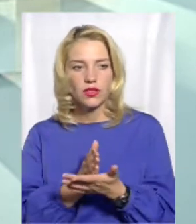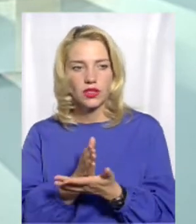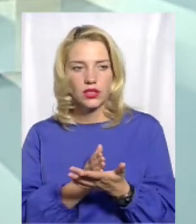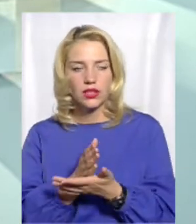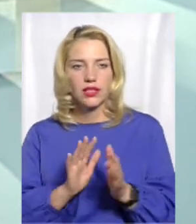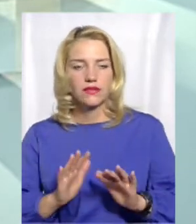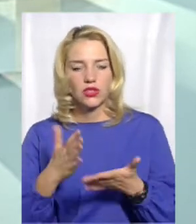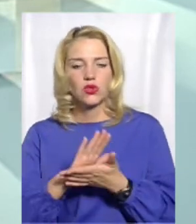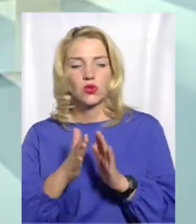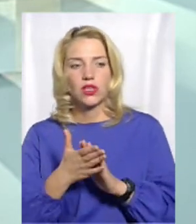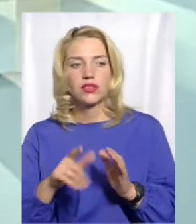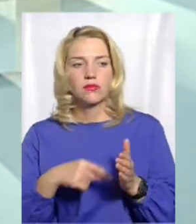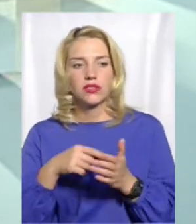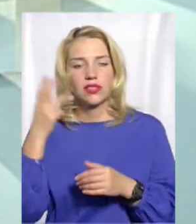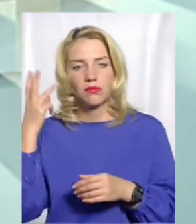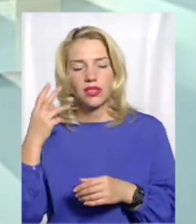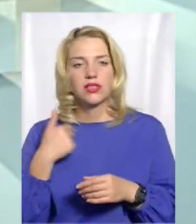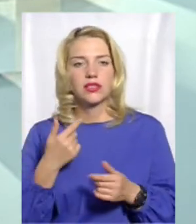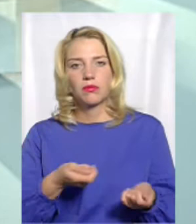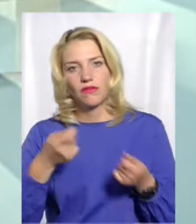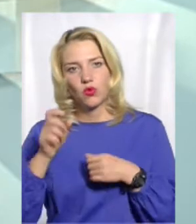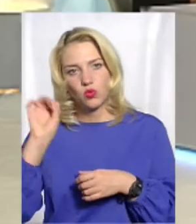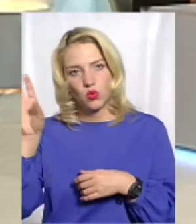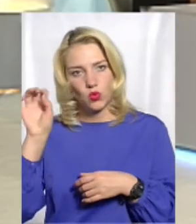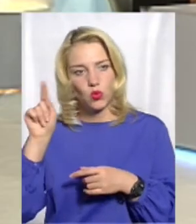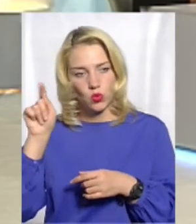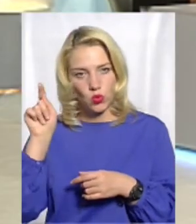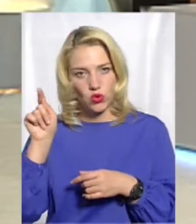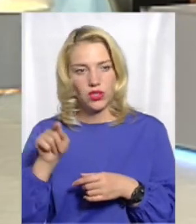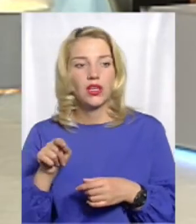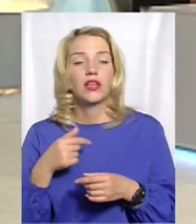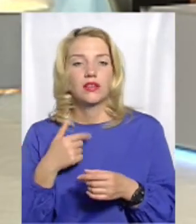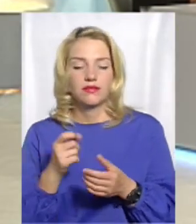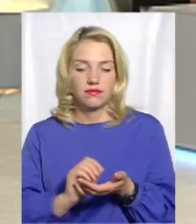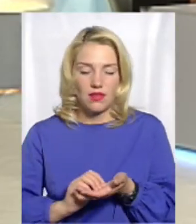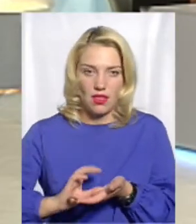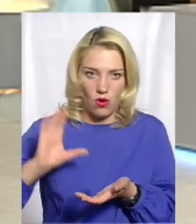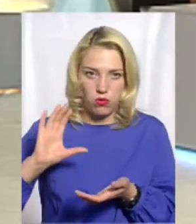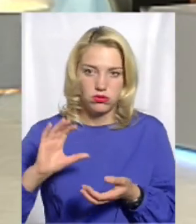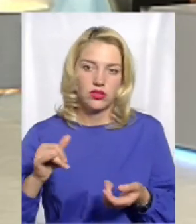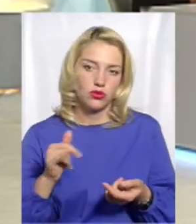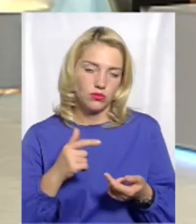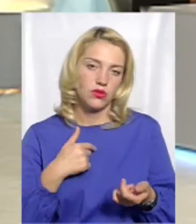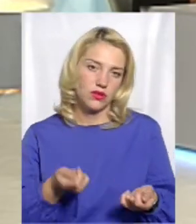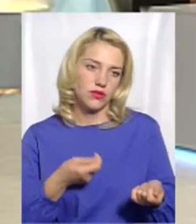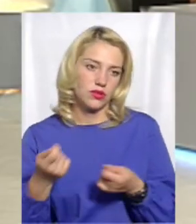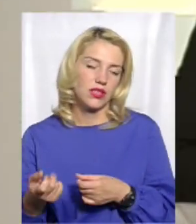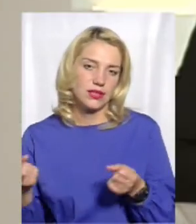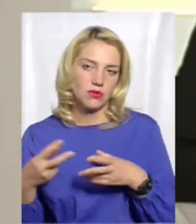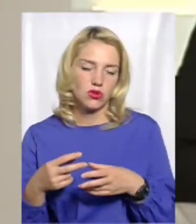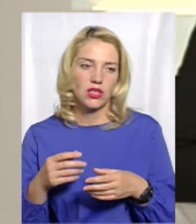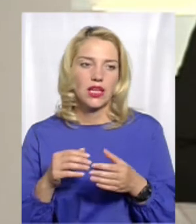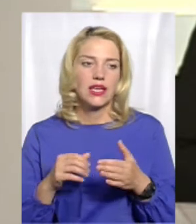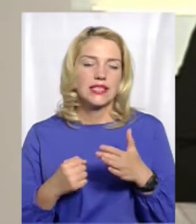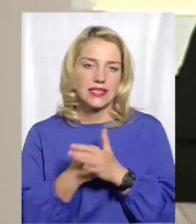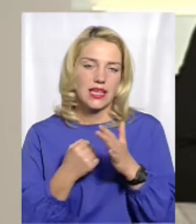надзвичайних ситуацій міста Хмельницького, і ми їх відвозимо туди. Туди це... Трохи накопичуємо і перевозимо туди, в них є ліцензований склад. А цей